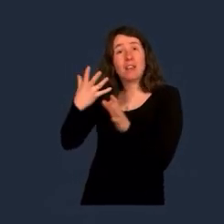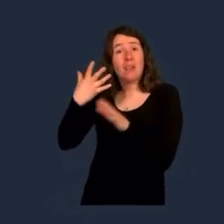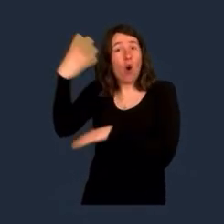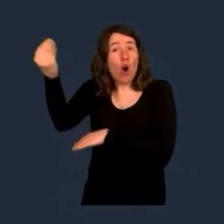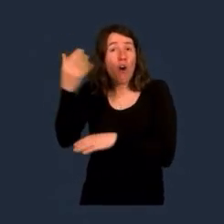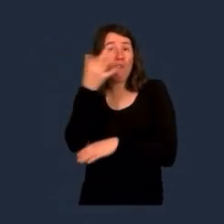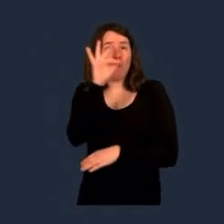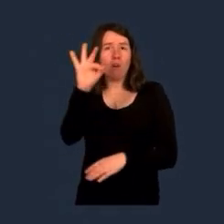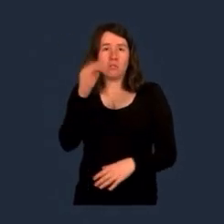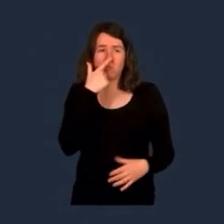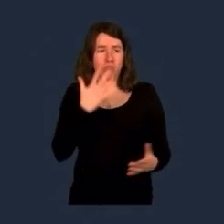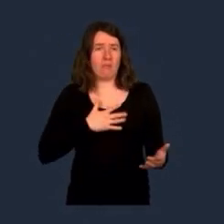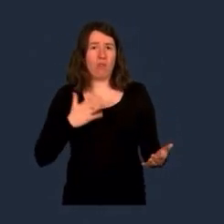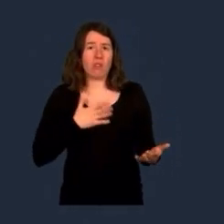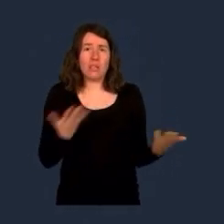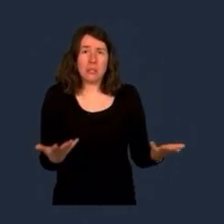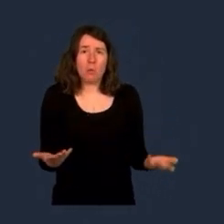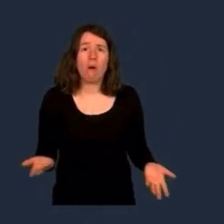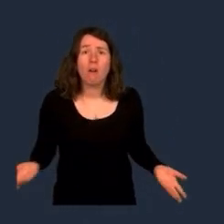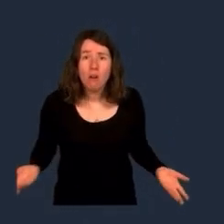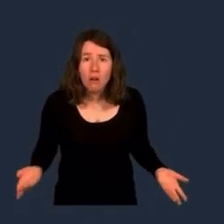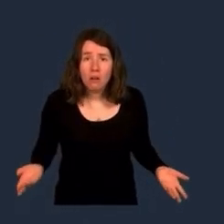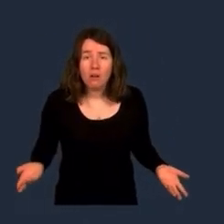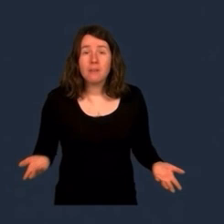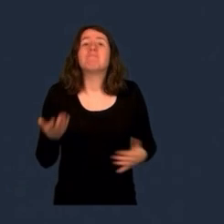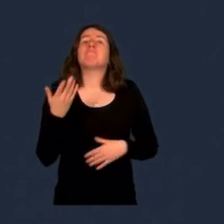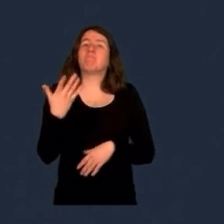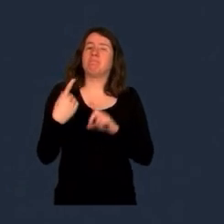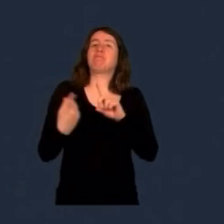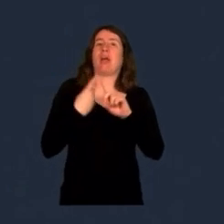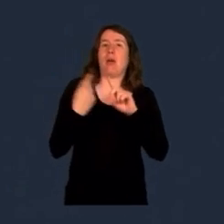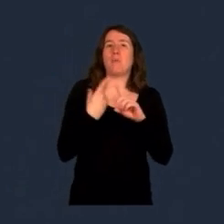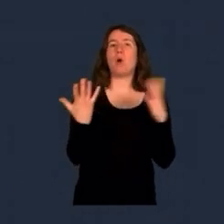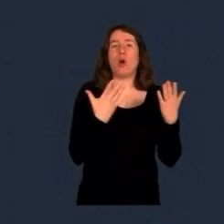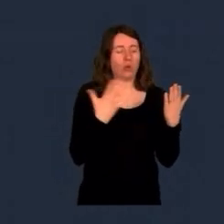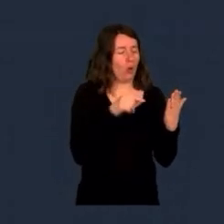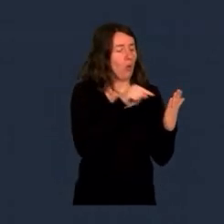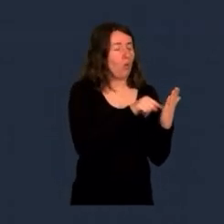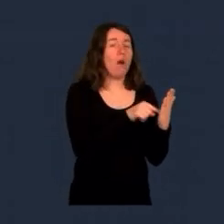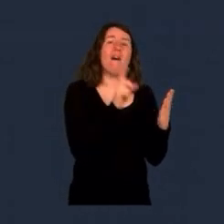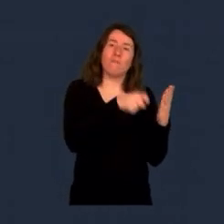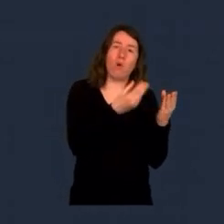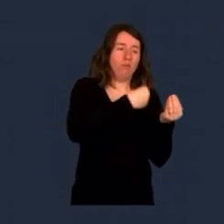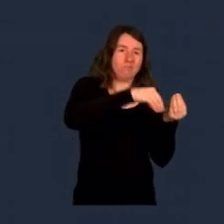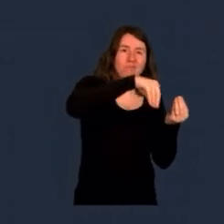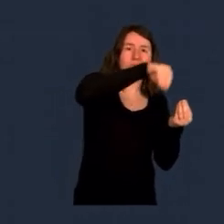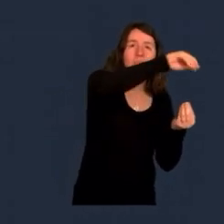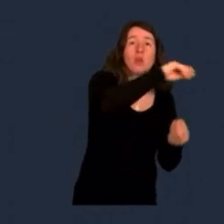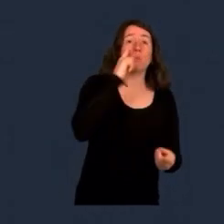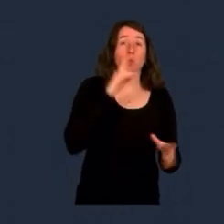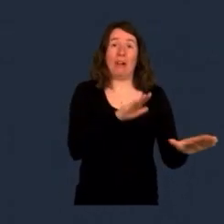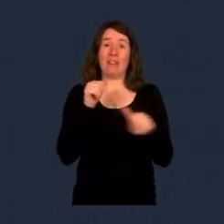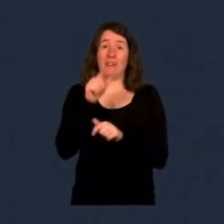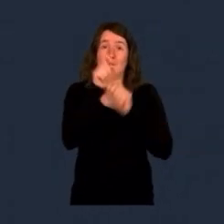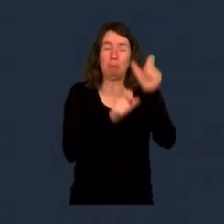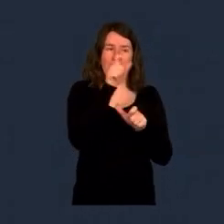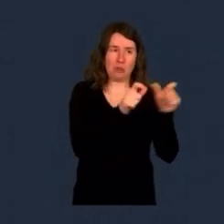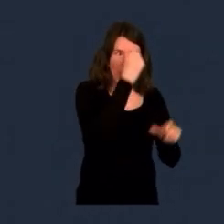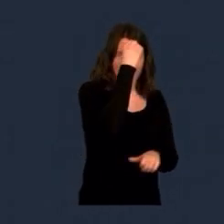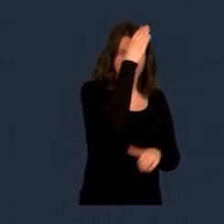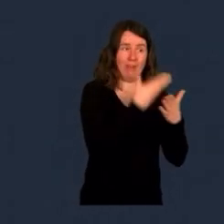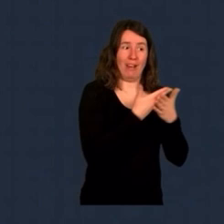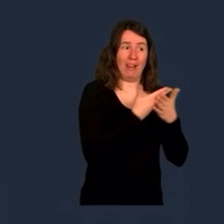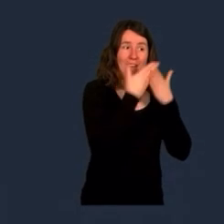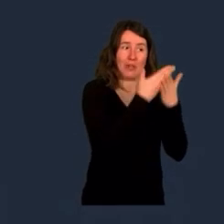en effet, et de toute urgence, de compléter celui-ci de façon à éviter ces fuites de cerveau, voire encourager les retours